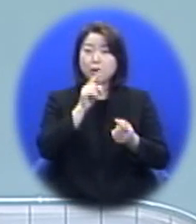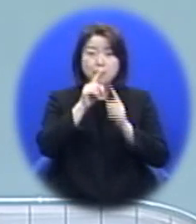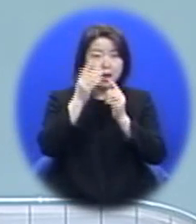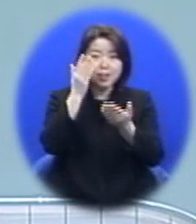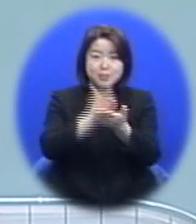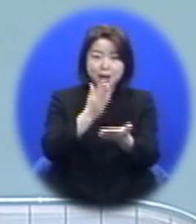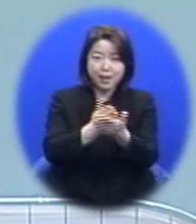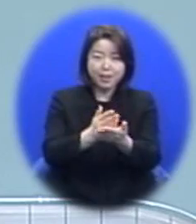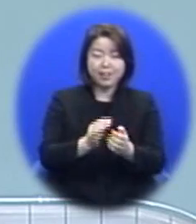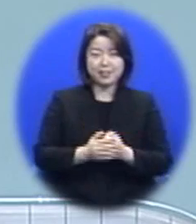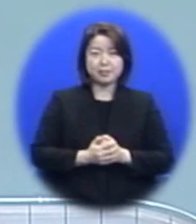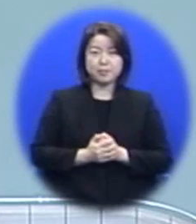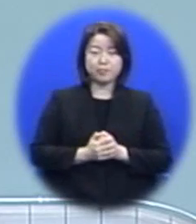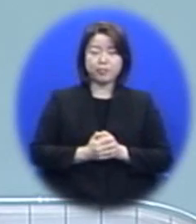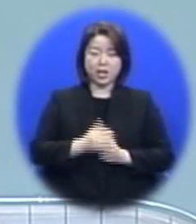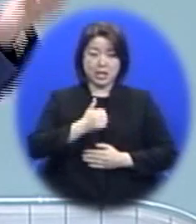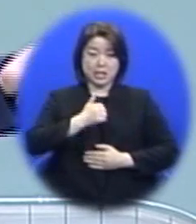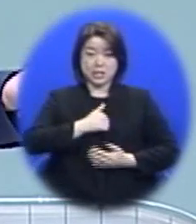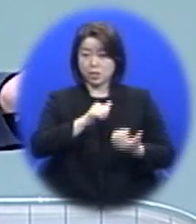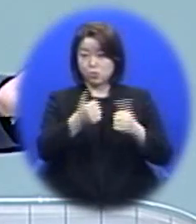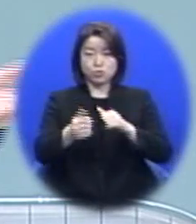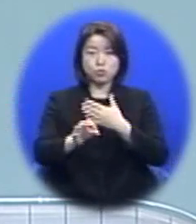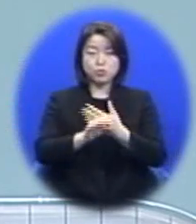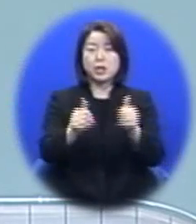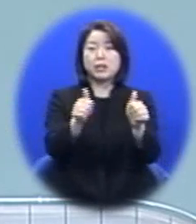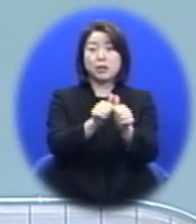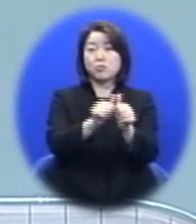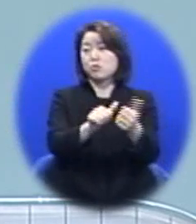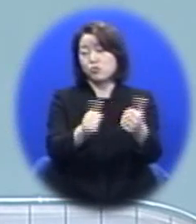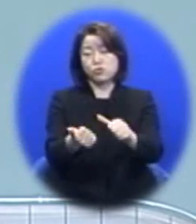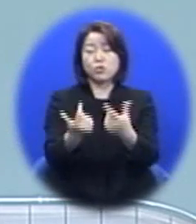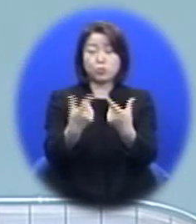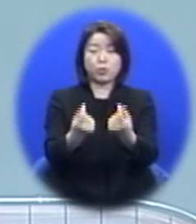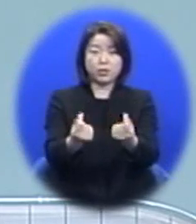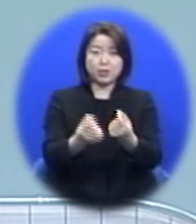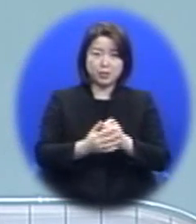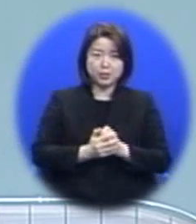됩니다. 자존심 죽으면 남자 죽은 거예요. 네.